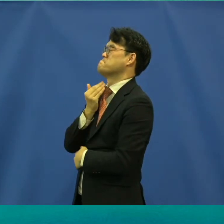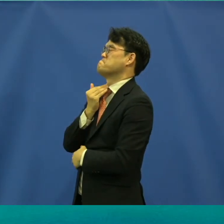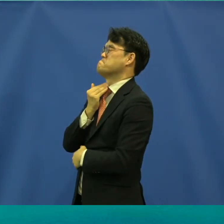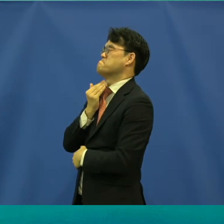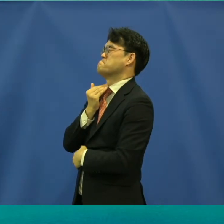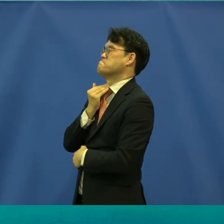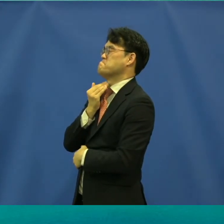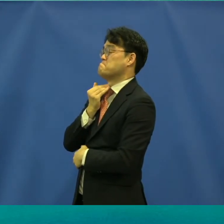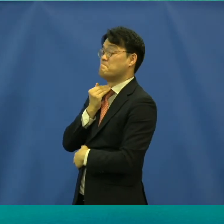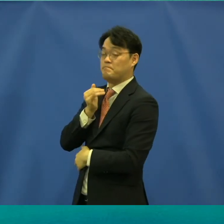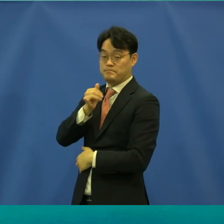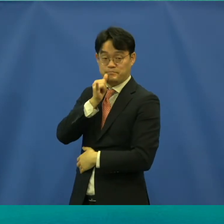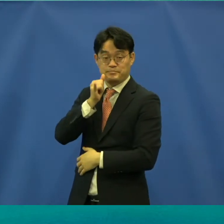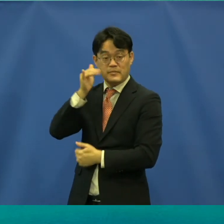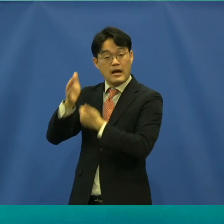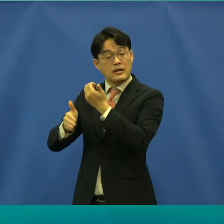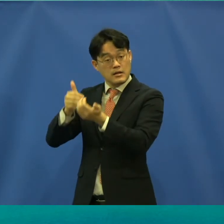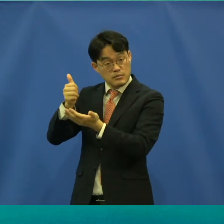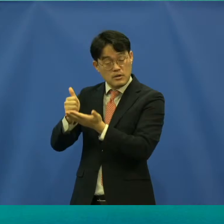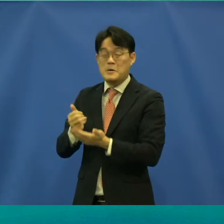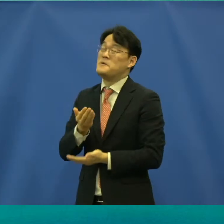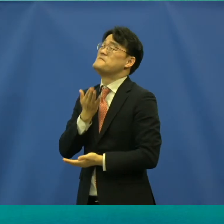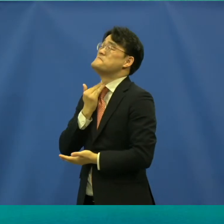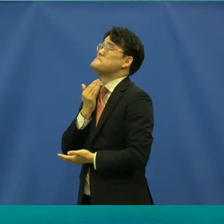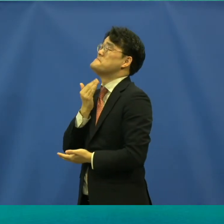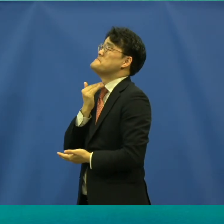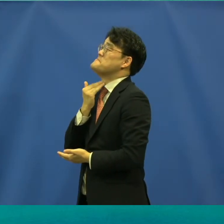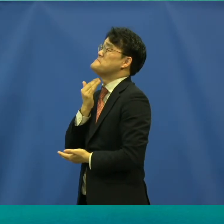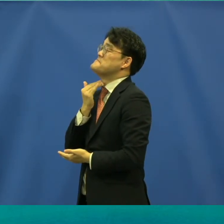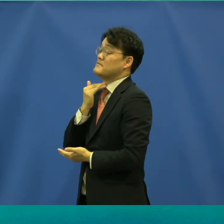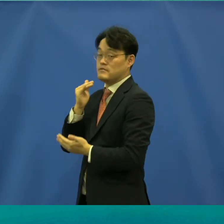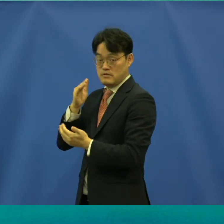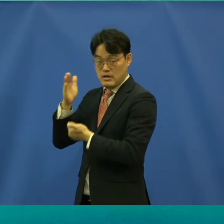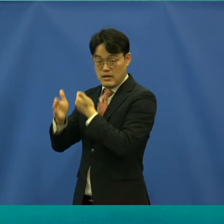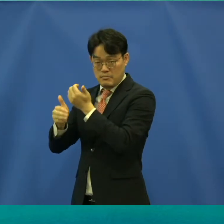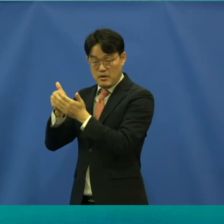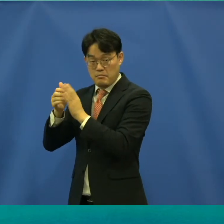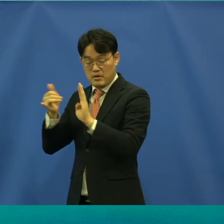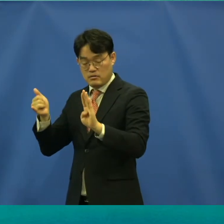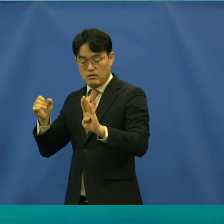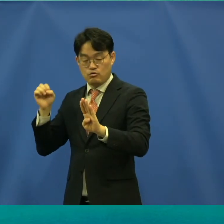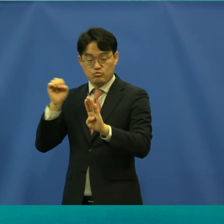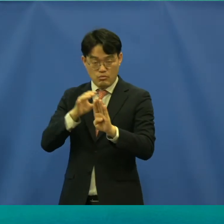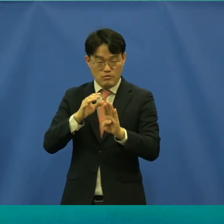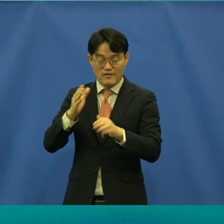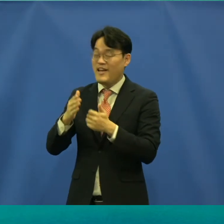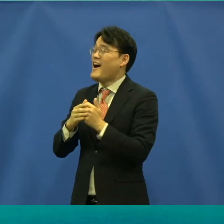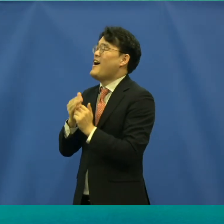백성들에게 말씀을 주십니다. 문제는 그 말씀이 내가 기다리고 있던 말씀이 아닌 거죠.